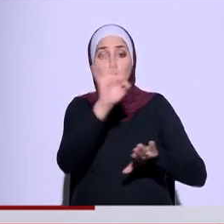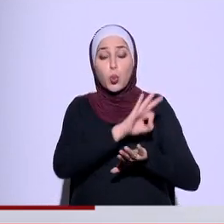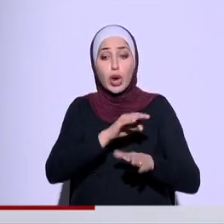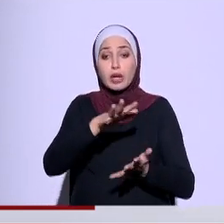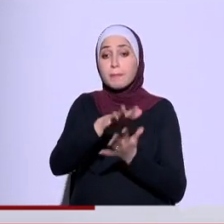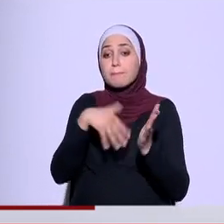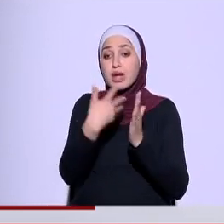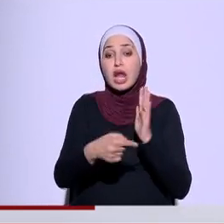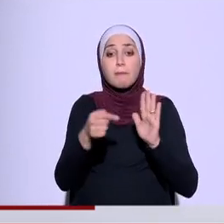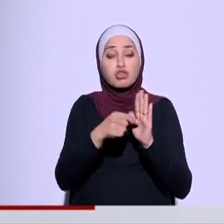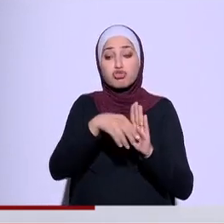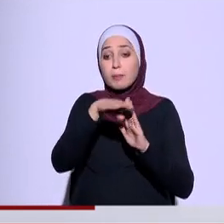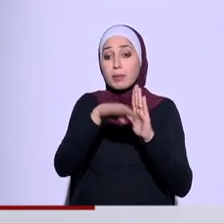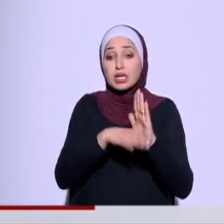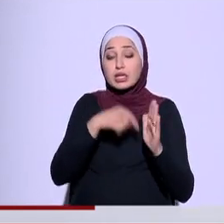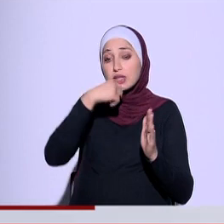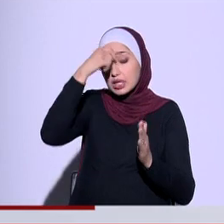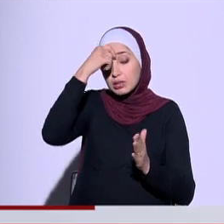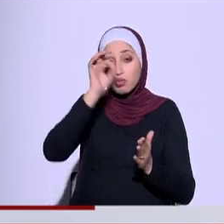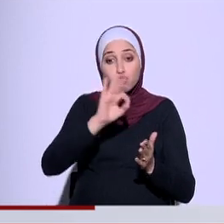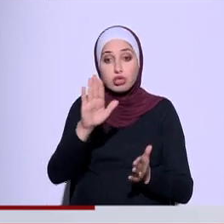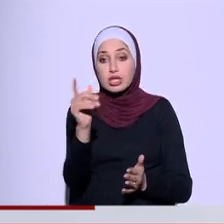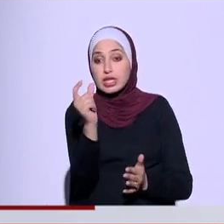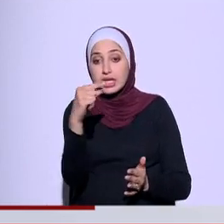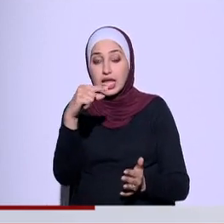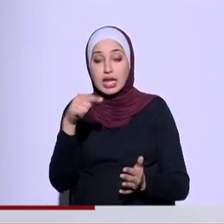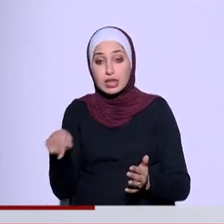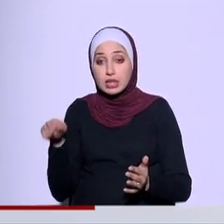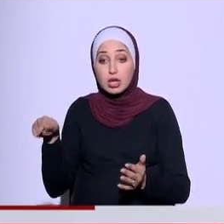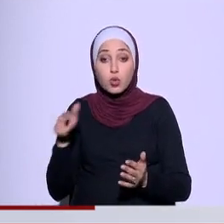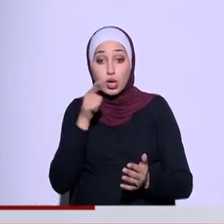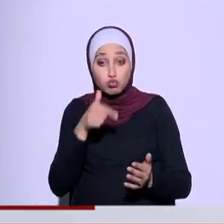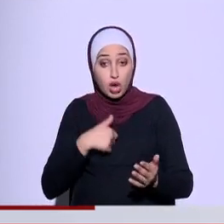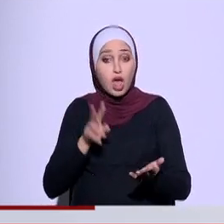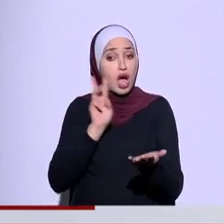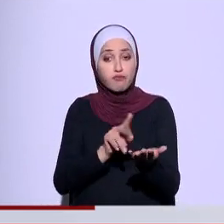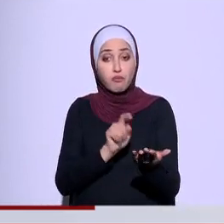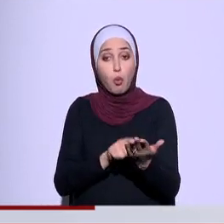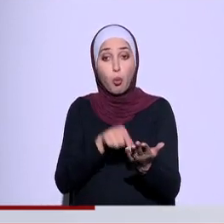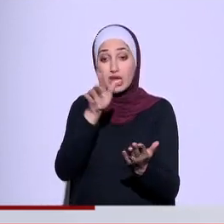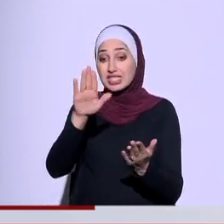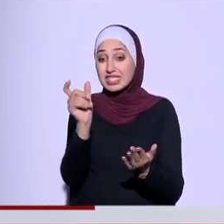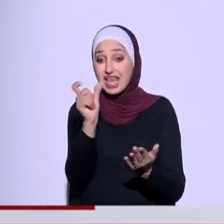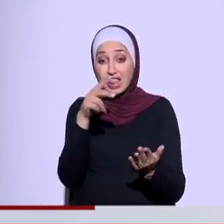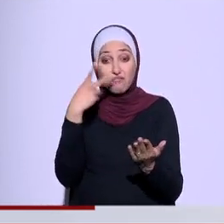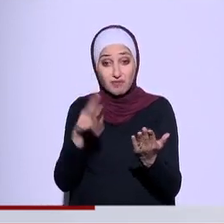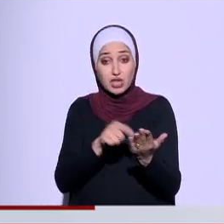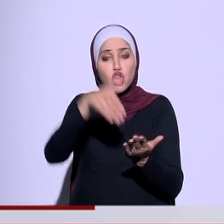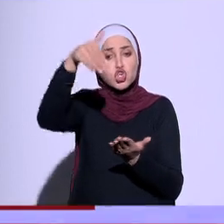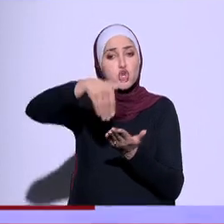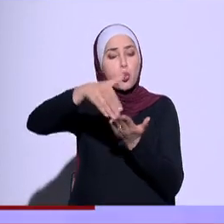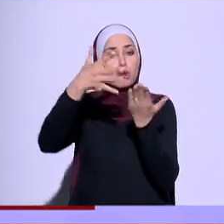سند نيتف، نحكي إنه هي داخل التطبيق بدون داعي للخروج إلى أي مؤسسة حكومية. نعم، هل